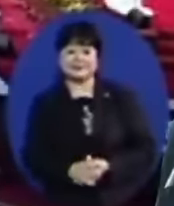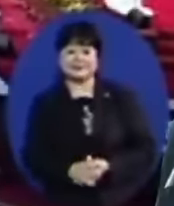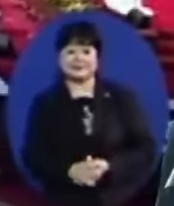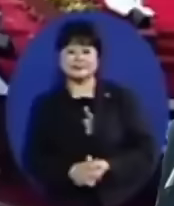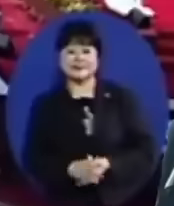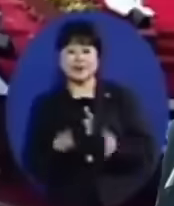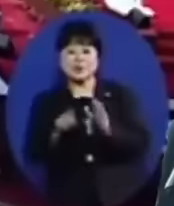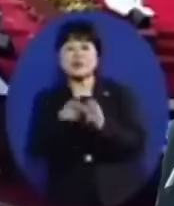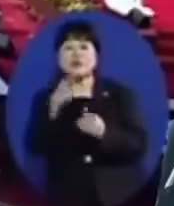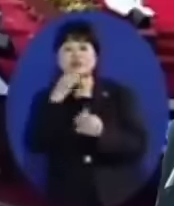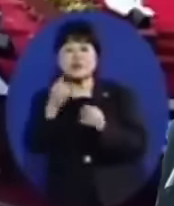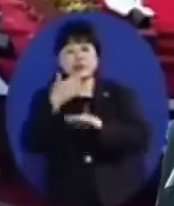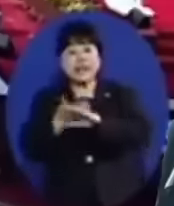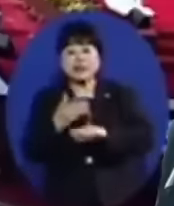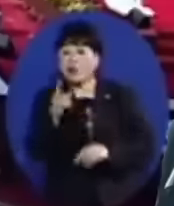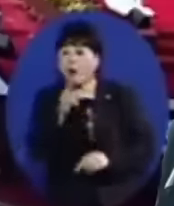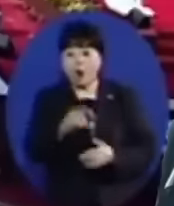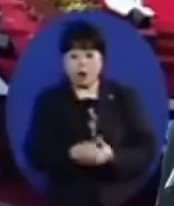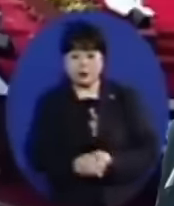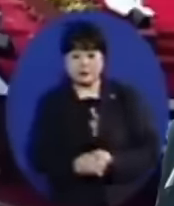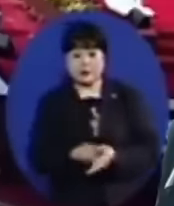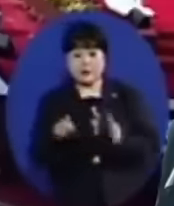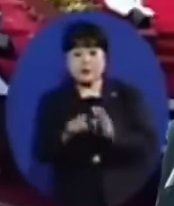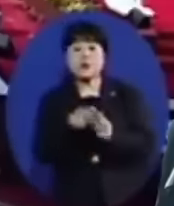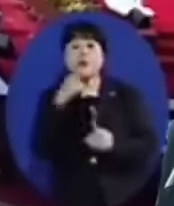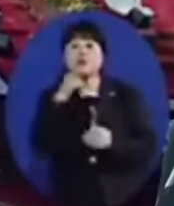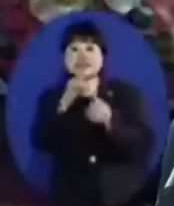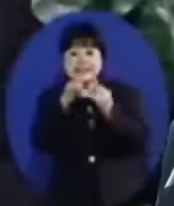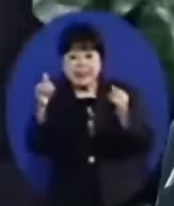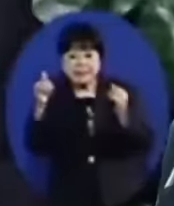안 믿는 사람과 뭐가 다르냐? 안 믿는 사람은